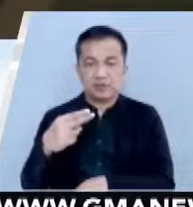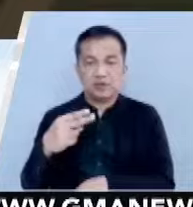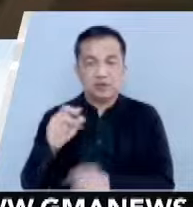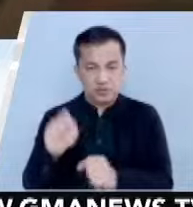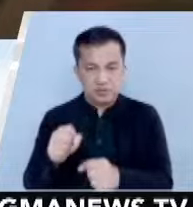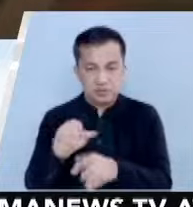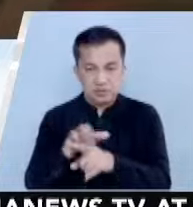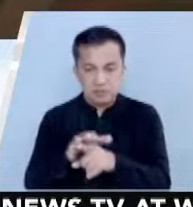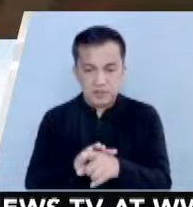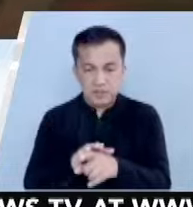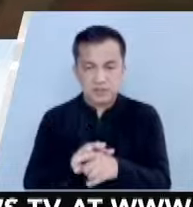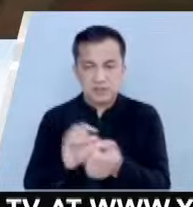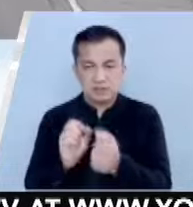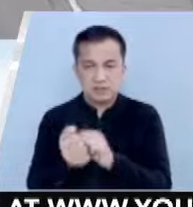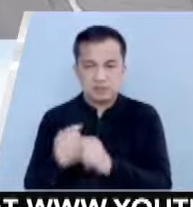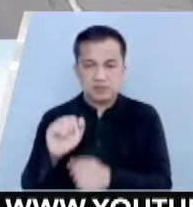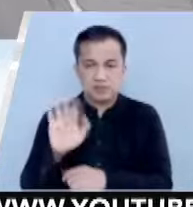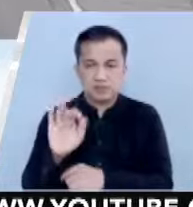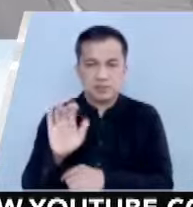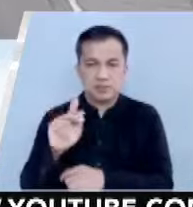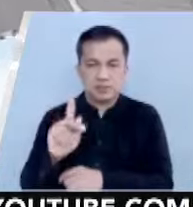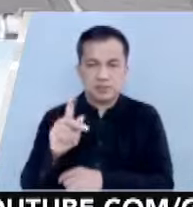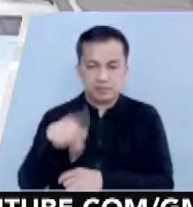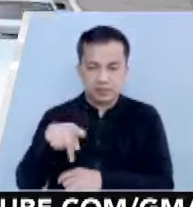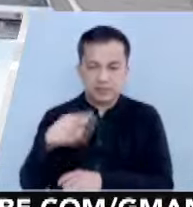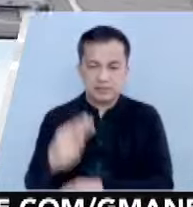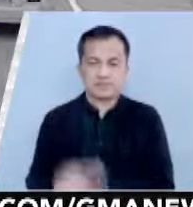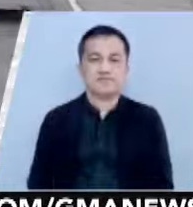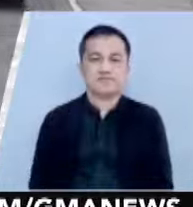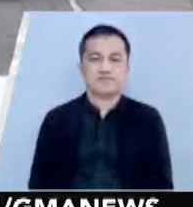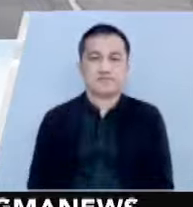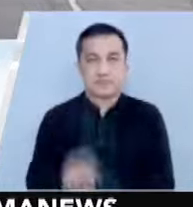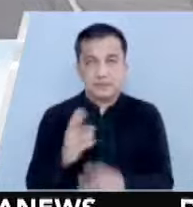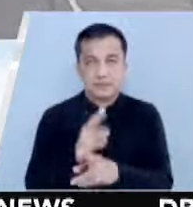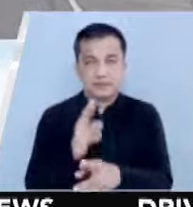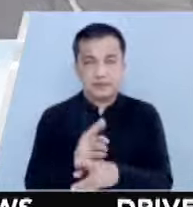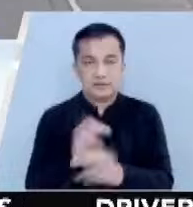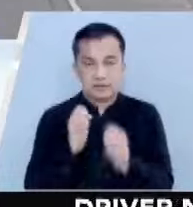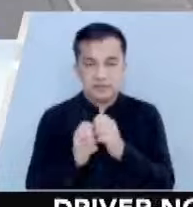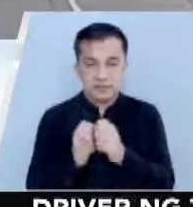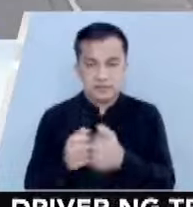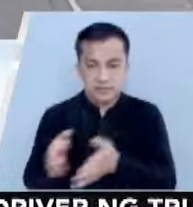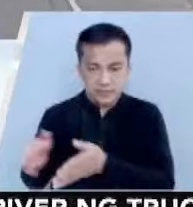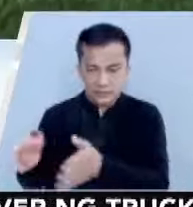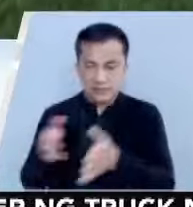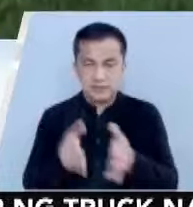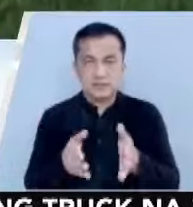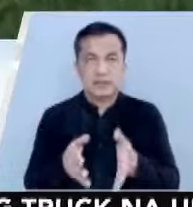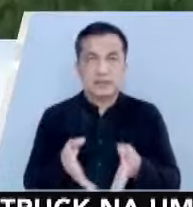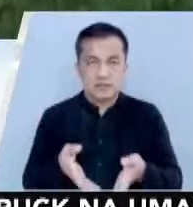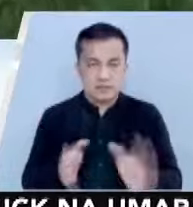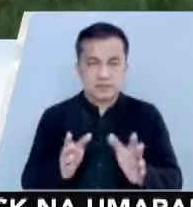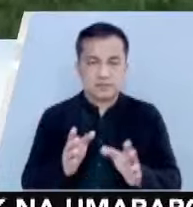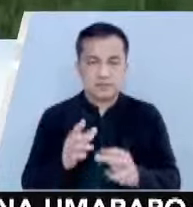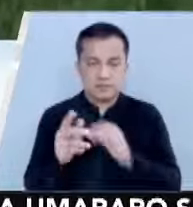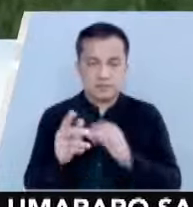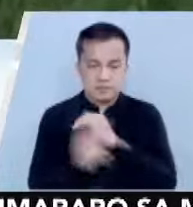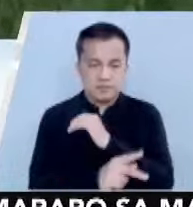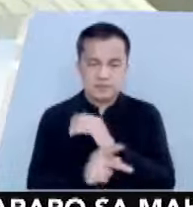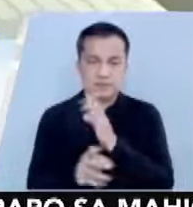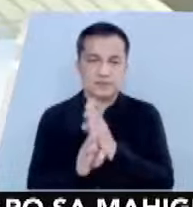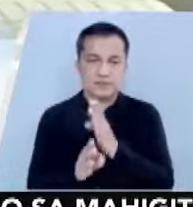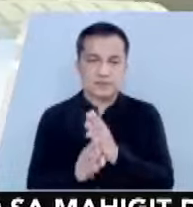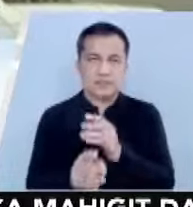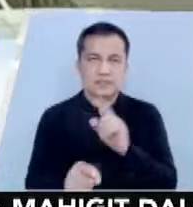15 kilometers per hour. Sa regular na EDSA lanes lamang papayagan ang provincial bus, hindi maaaring dumaan sa EDSA